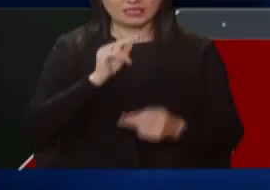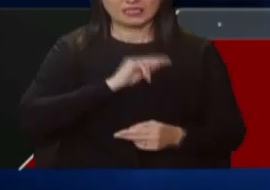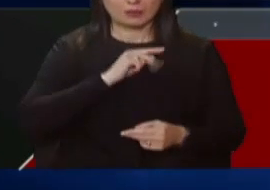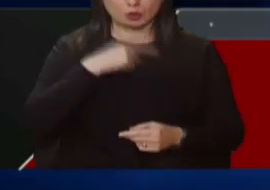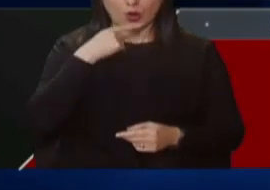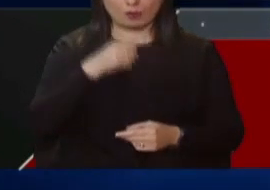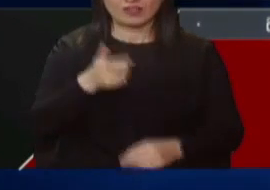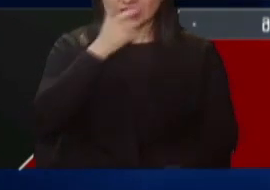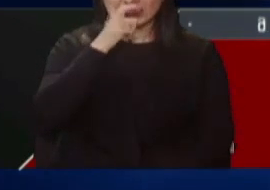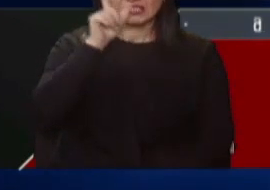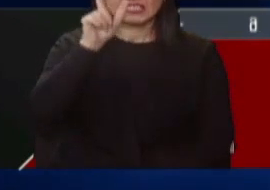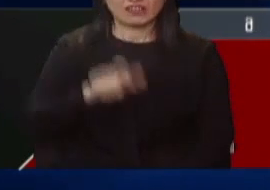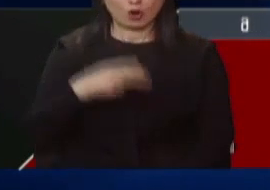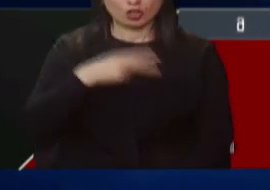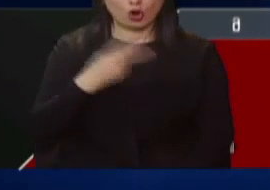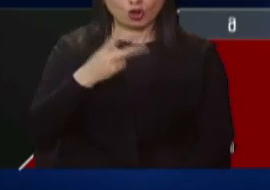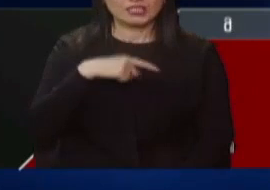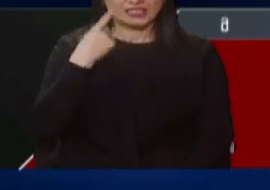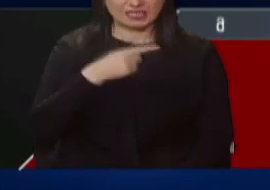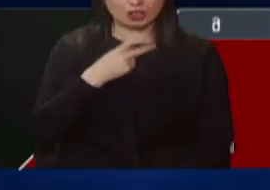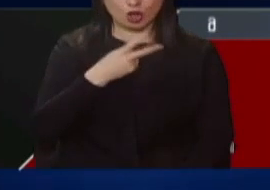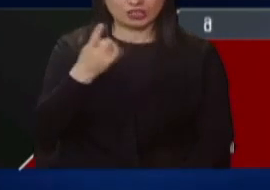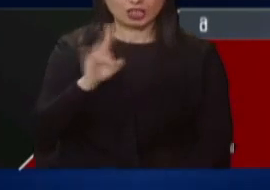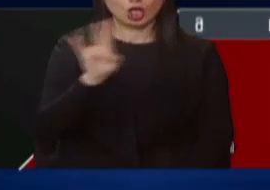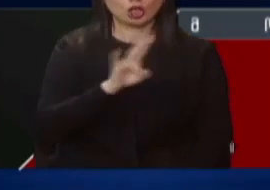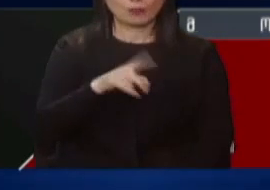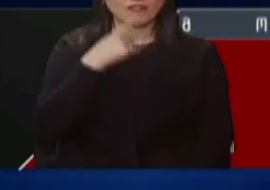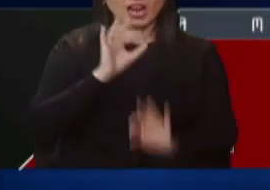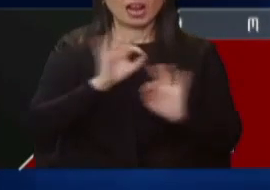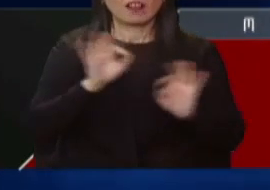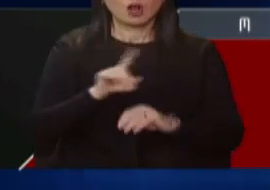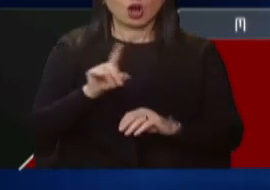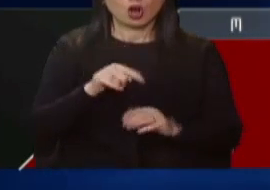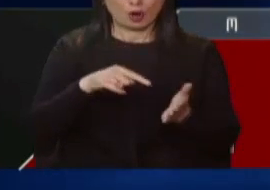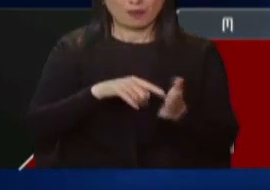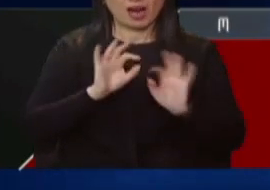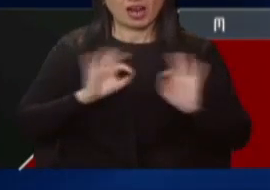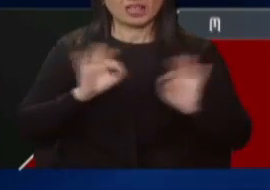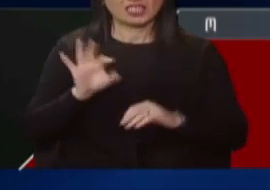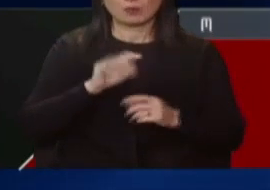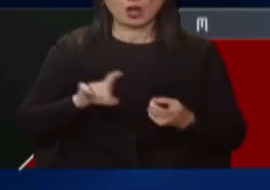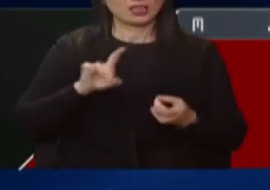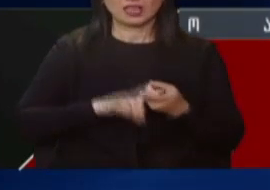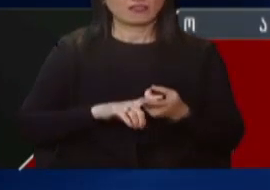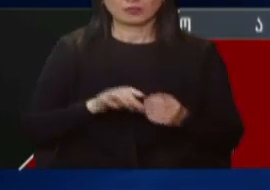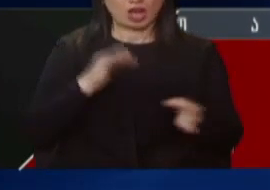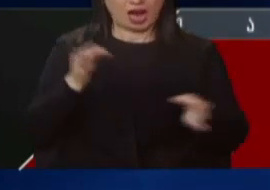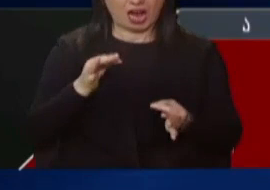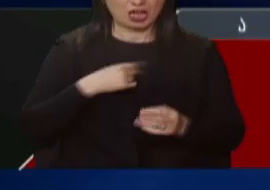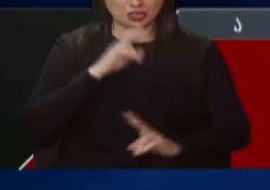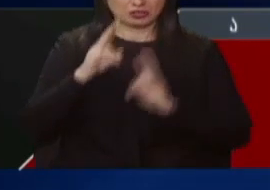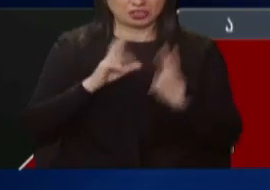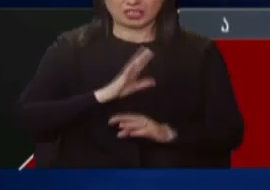სამსახური აღნიშნავს, მიხეილ სააკაშვილმა 2022 წლის 21 ნოემბერს განაცხადა, რომ მითითებულ განცხადებასთან დაკავშირებით არასდროს